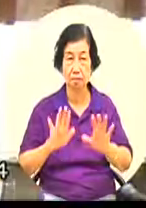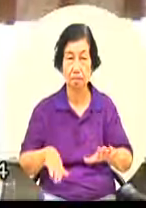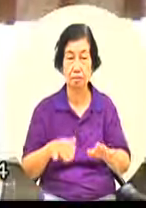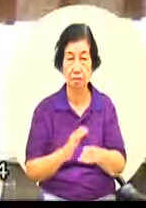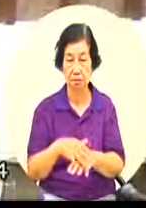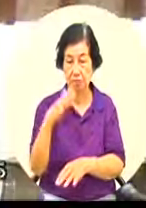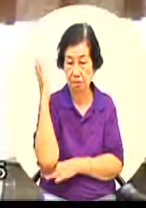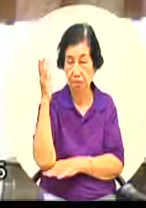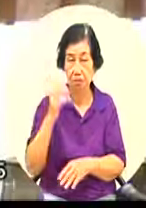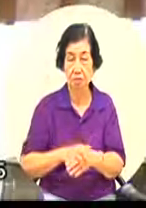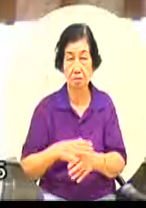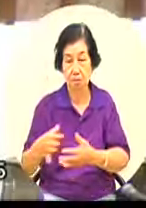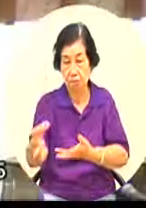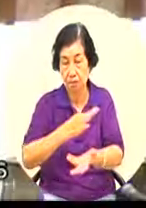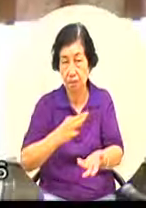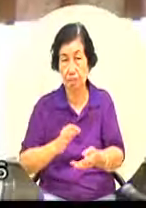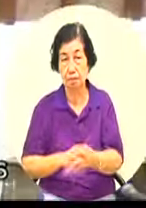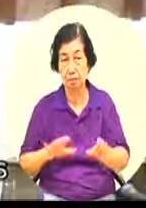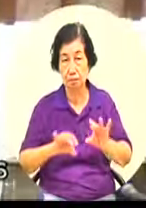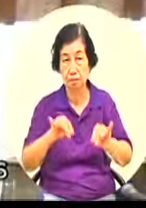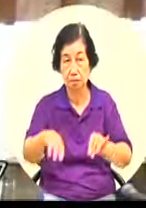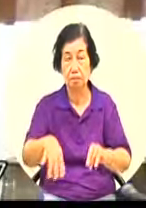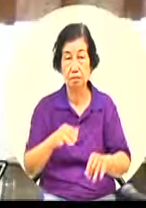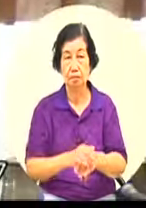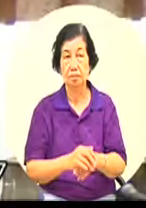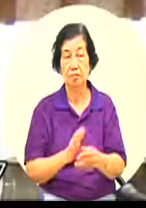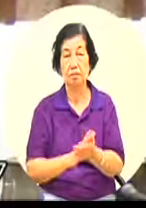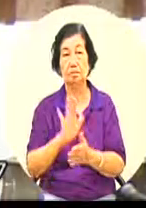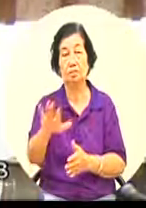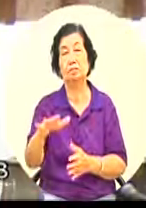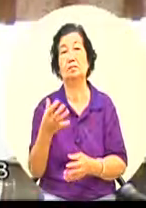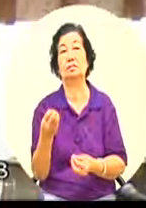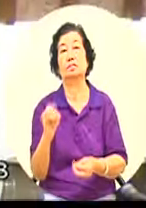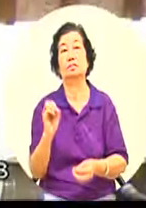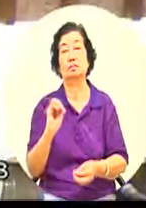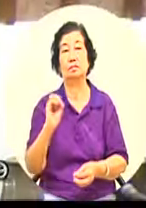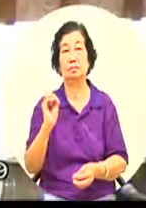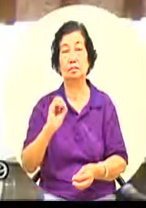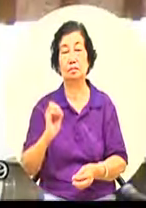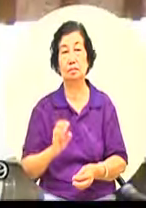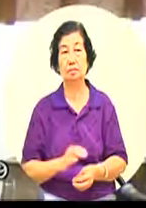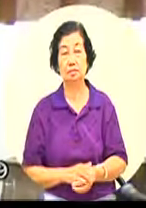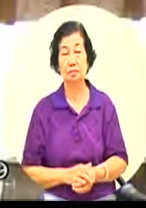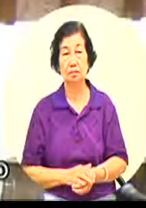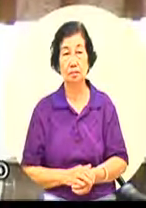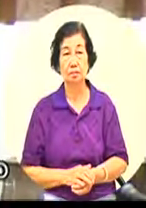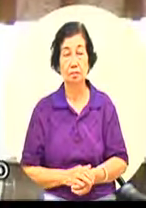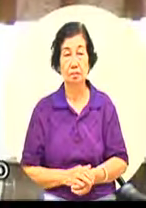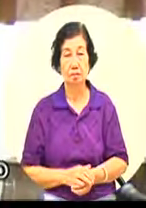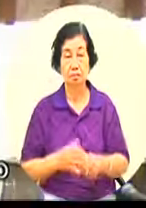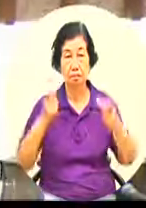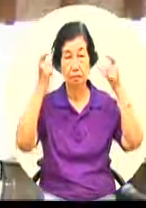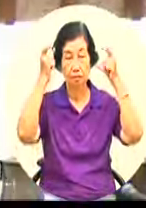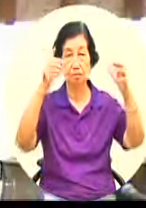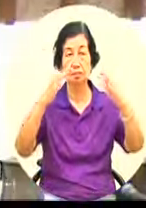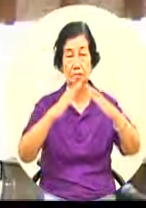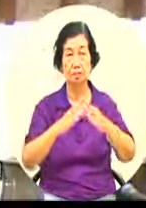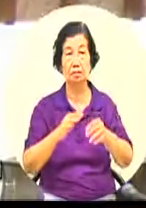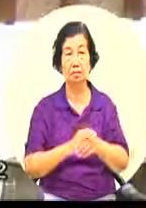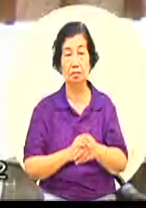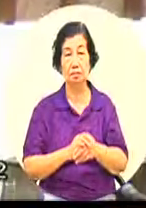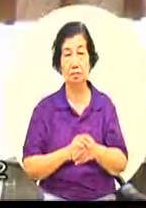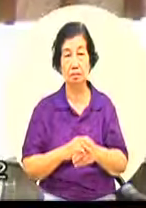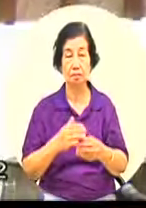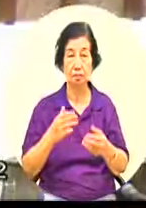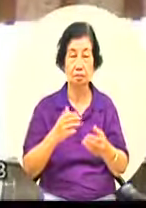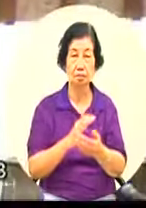那个地方未来也没有了。但是各位市民，高雄市目前美术馆